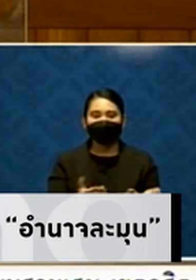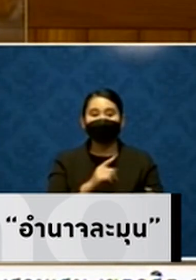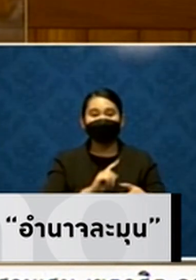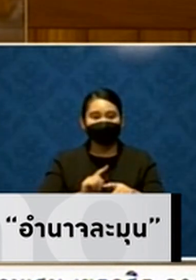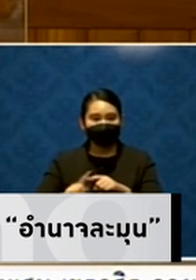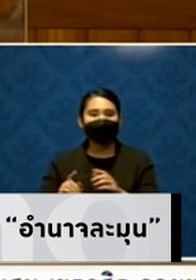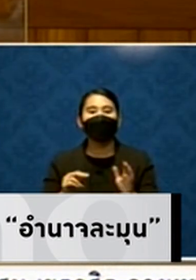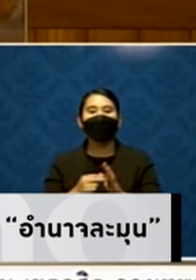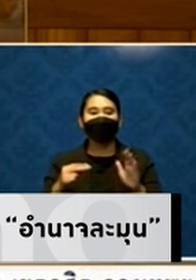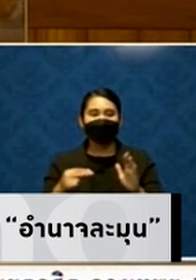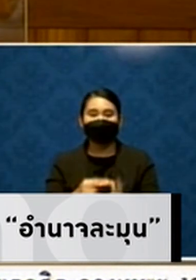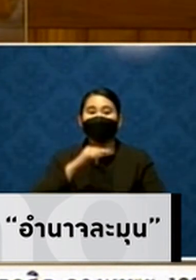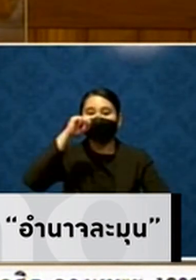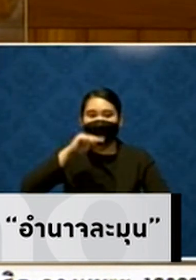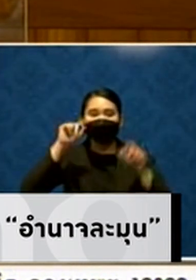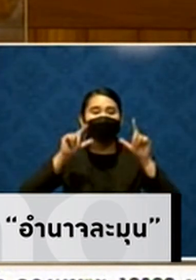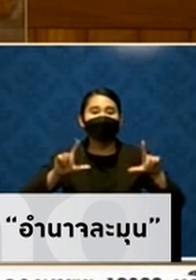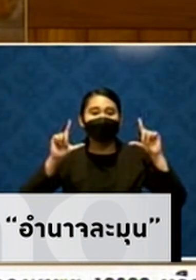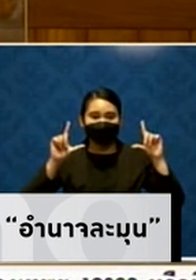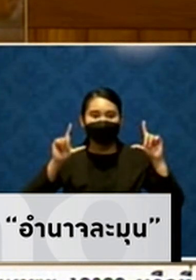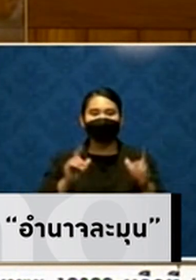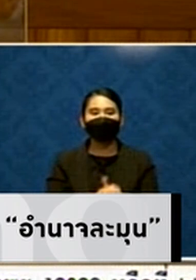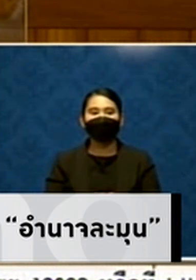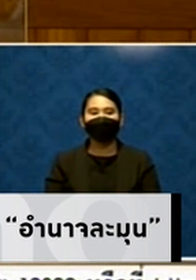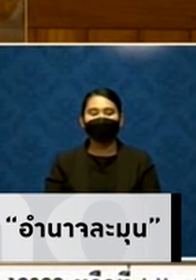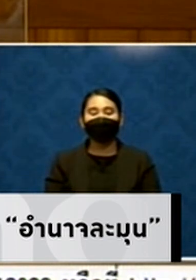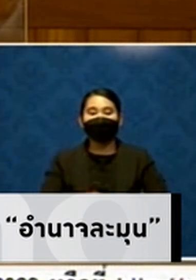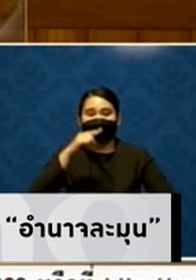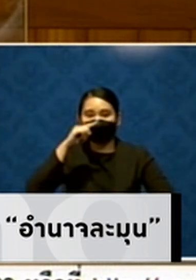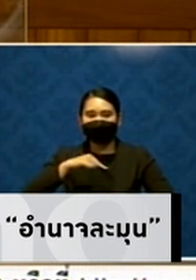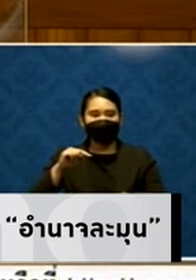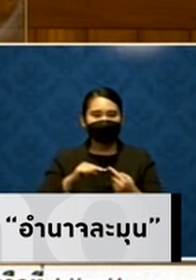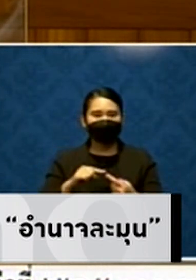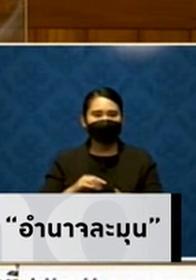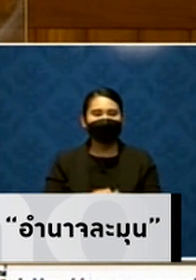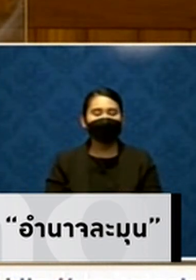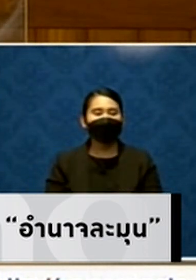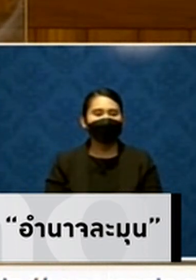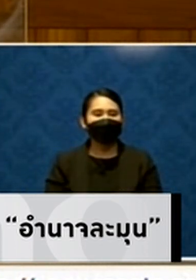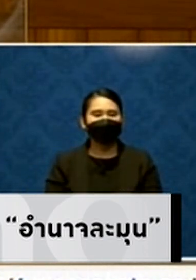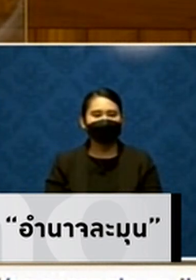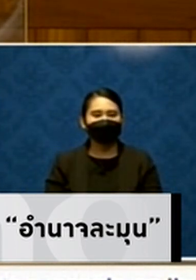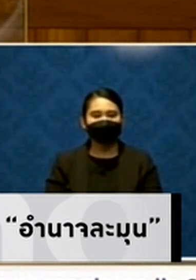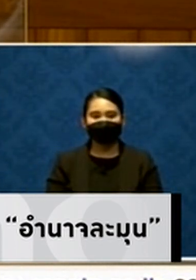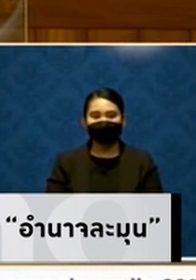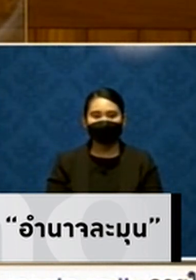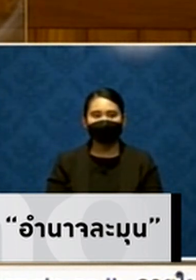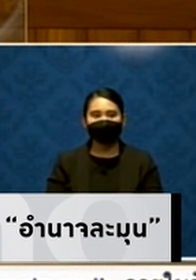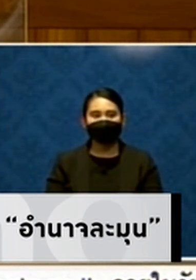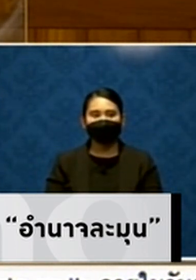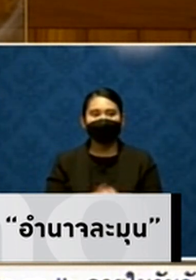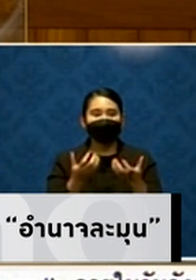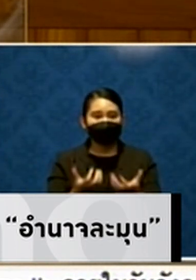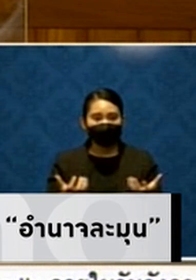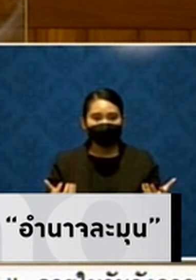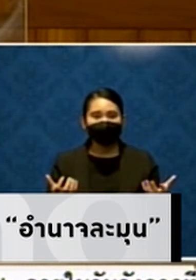ตรงก็บอกว่าซอฟต์พาวเวอร์นะหรืออำนาจละมุน มีชื่อภาษาไทยอ๋อนี่เหมือนซอฟต์